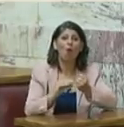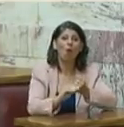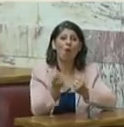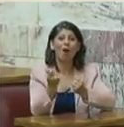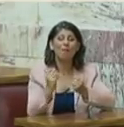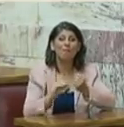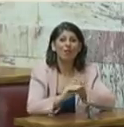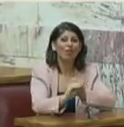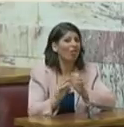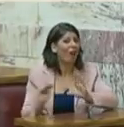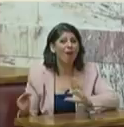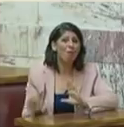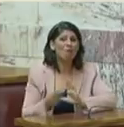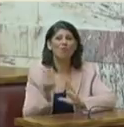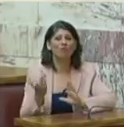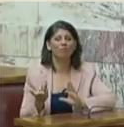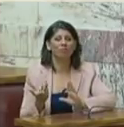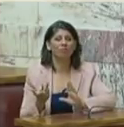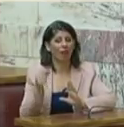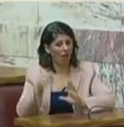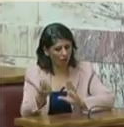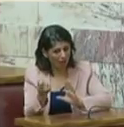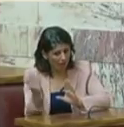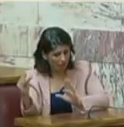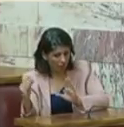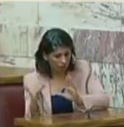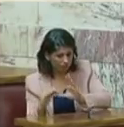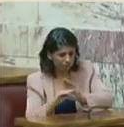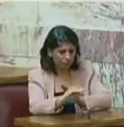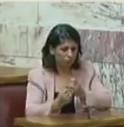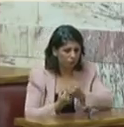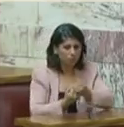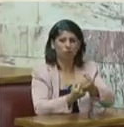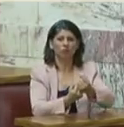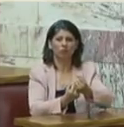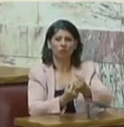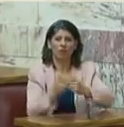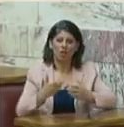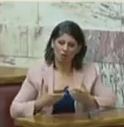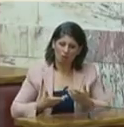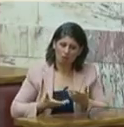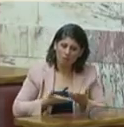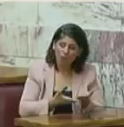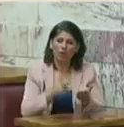χρηματοδοτικά εργαλεία, που θα τροφοδοτήσουν αυτή τη μεγάλη προσπάθεια για την ανασυγκρότηση της παραγωγής.